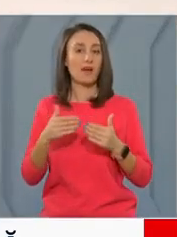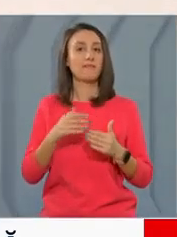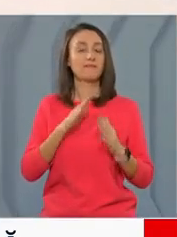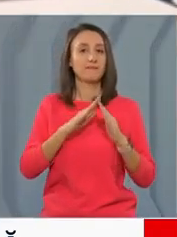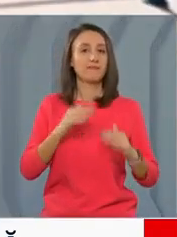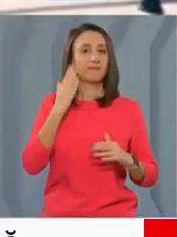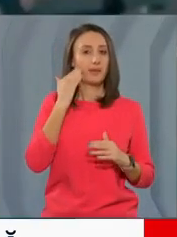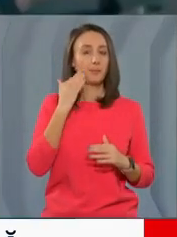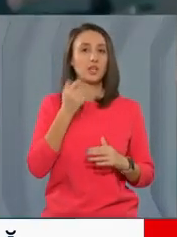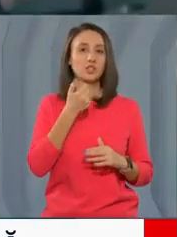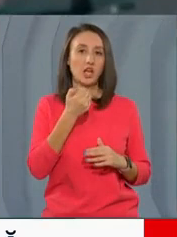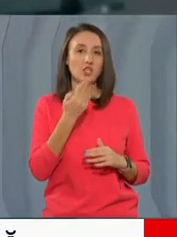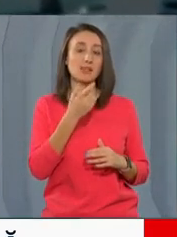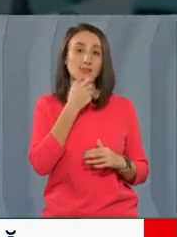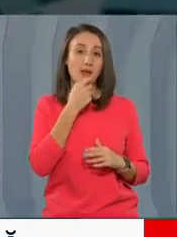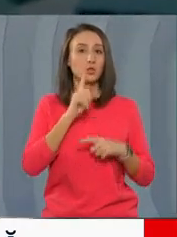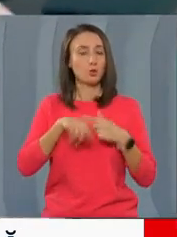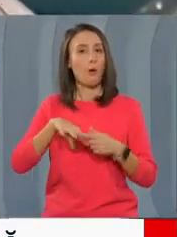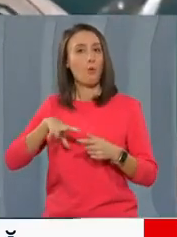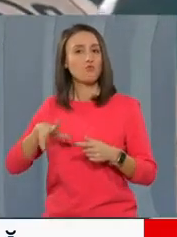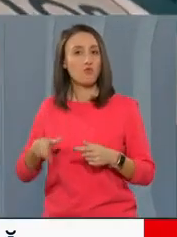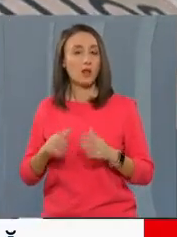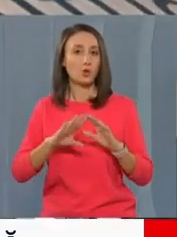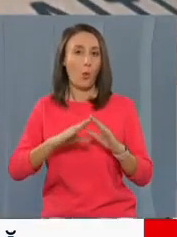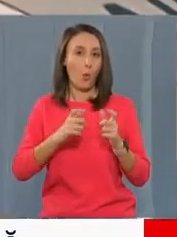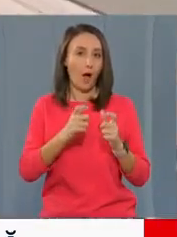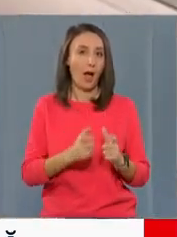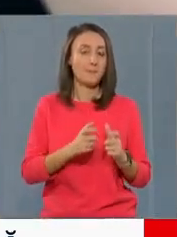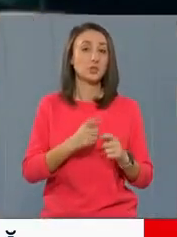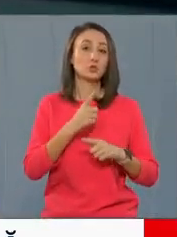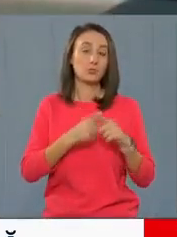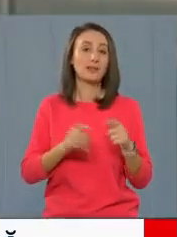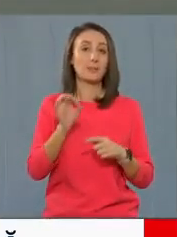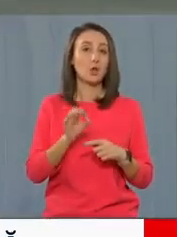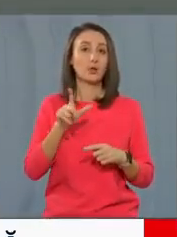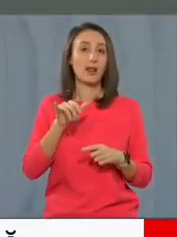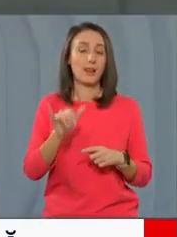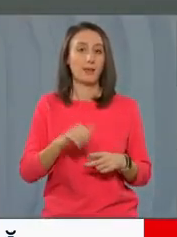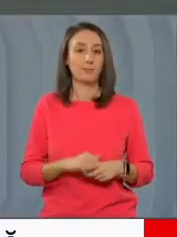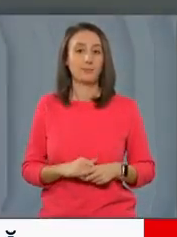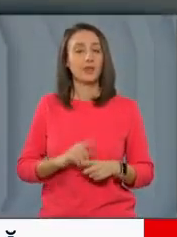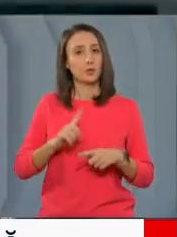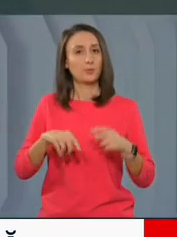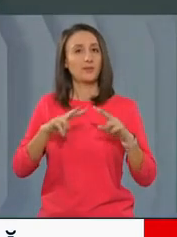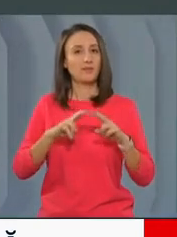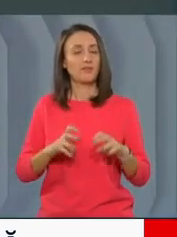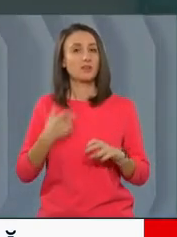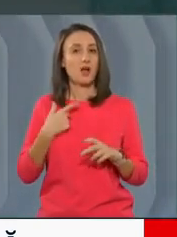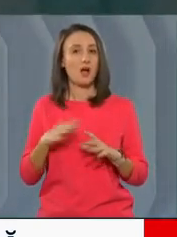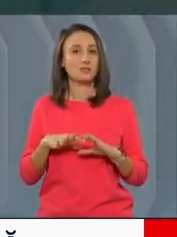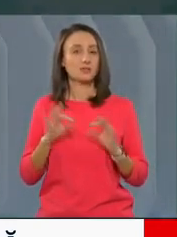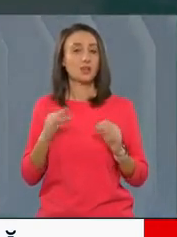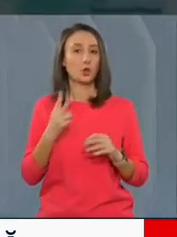femeii în vârstă de 66 de ani iar apoi au furat dintr o cameră peste jumătate de milion de lei în urma investigațiilor au fost